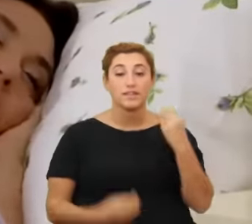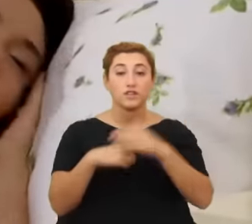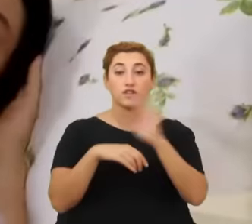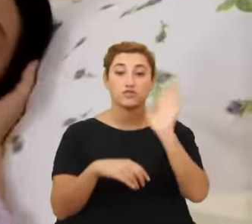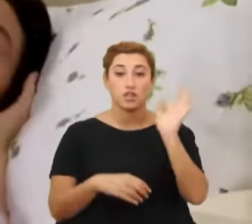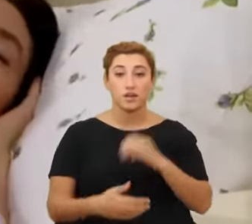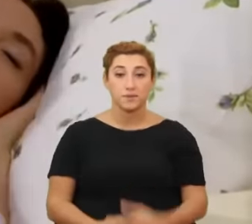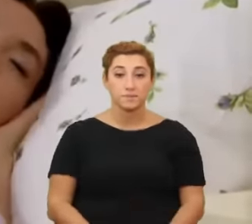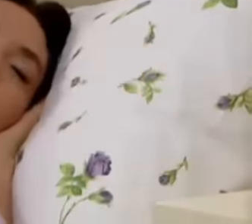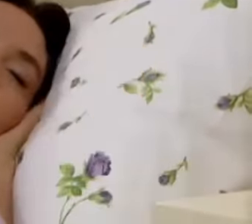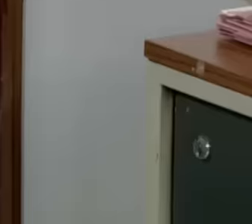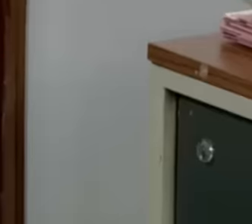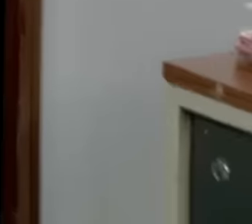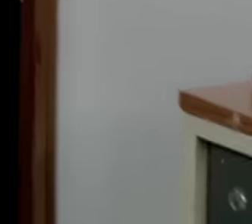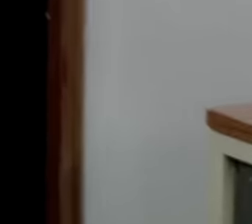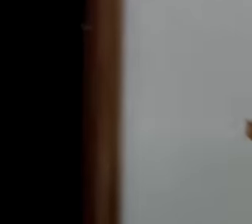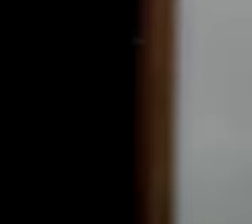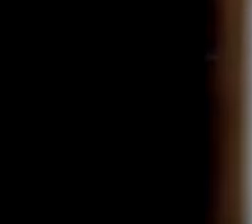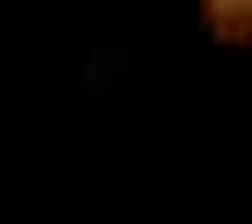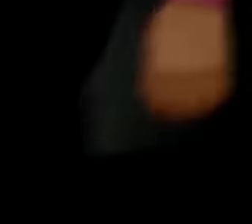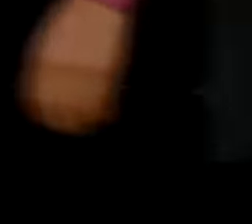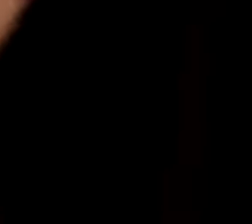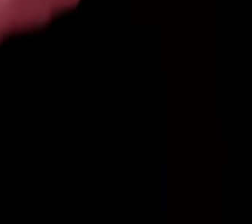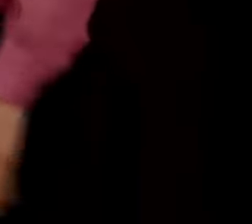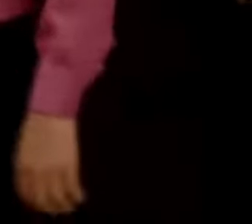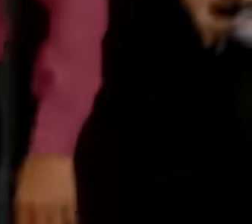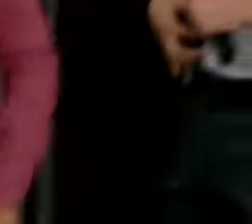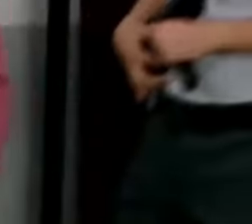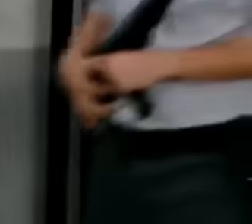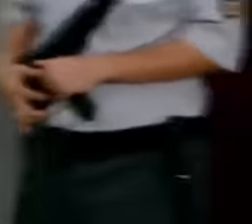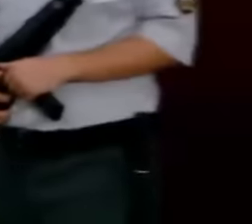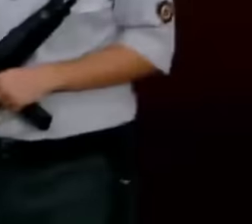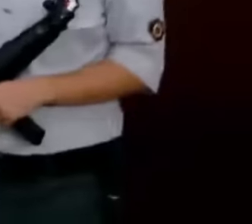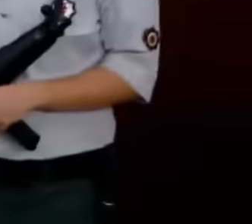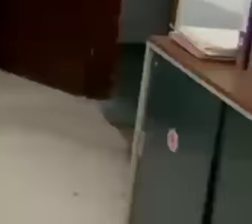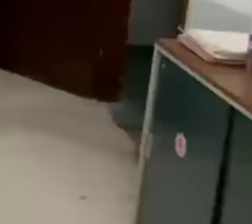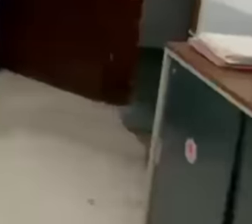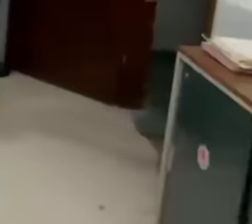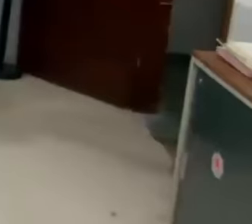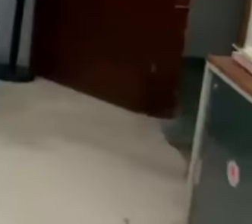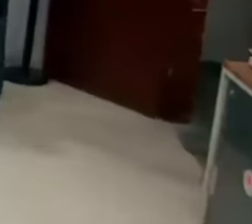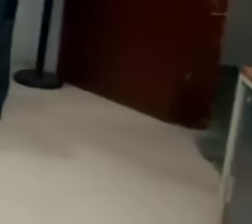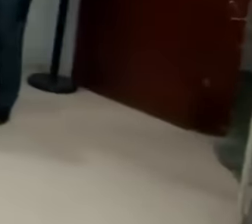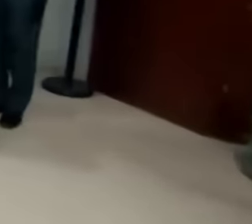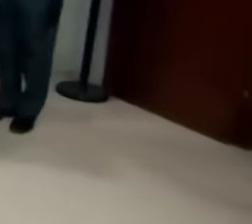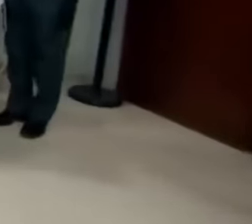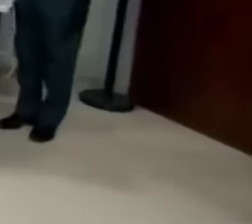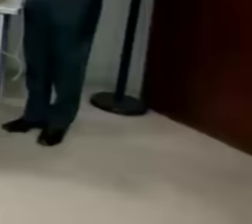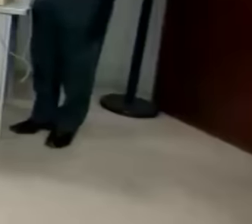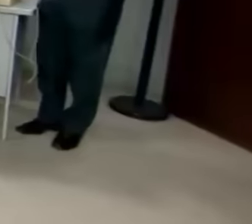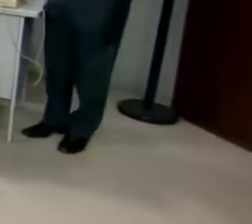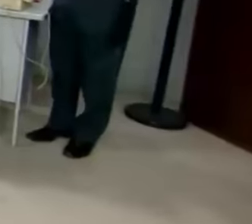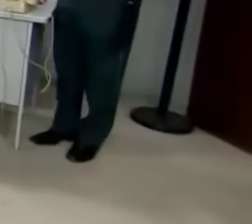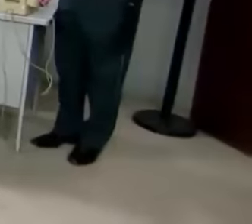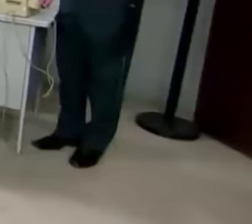geceler. Kızı askıdaki üniformasıyla karakoldaki odasına girdi. Selahattin omzunda askılı tüfekle peşinde.